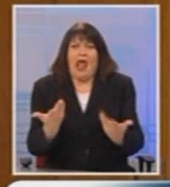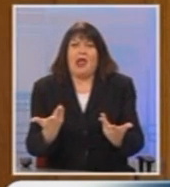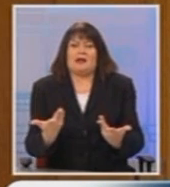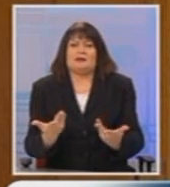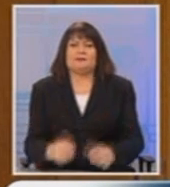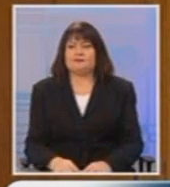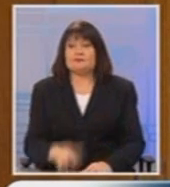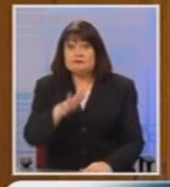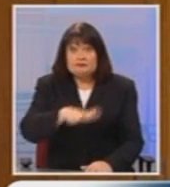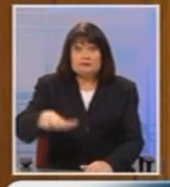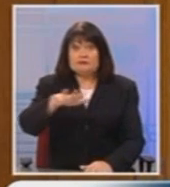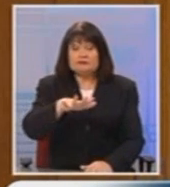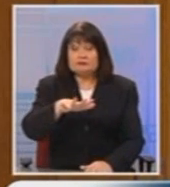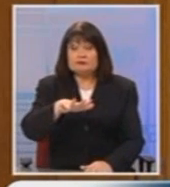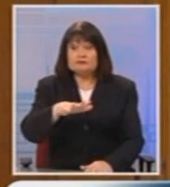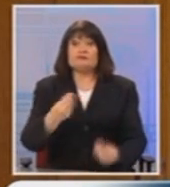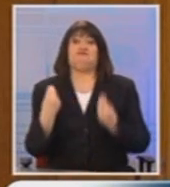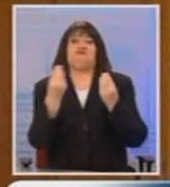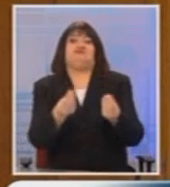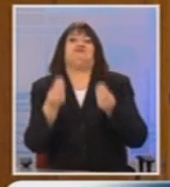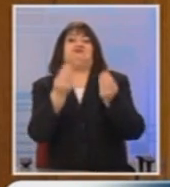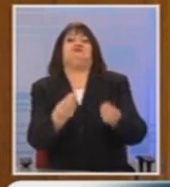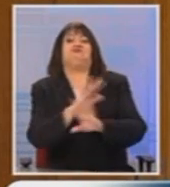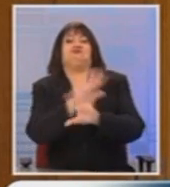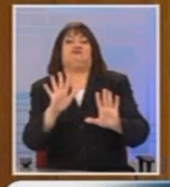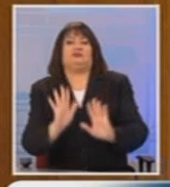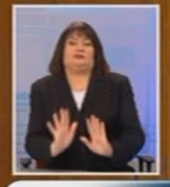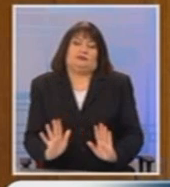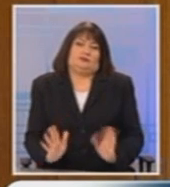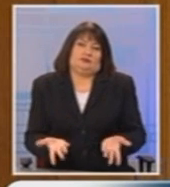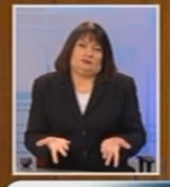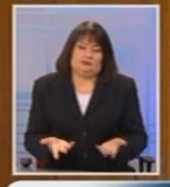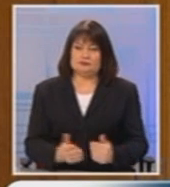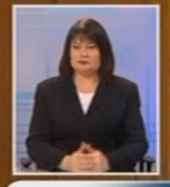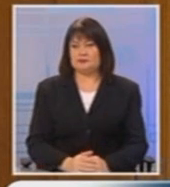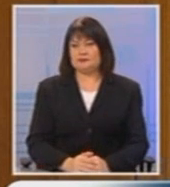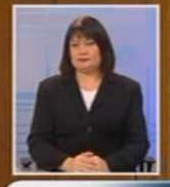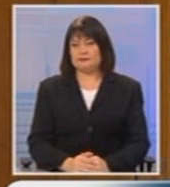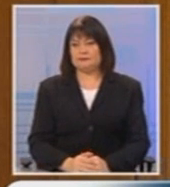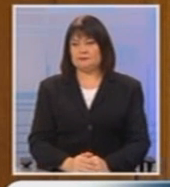αυτούς ψυχείτε και σώματι έχουμε παραδοθεί, ειδικά σε αυτό το θέμα.